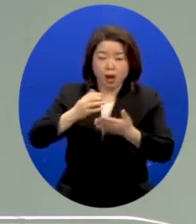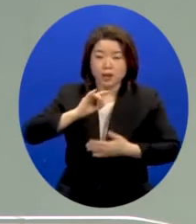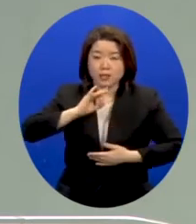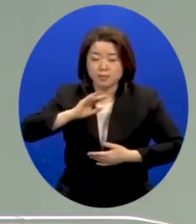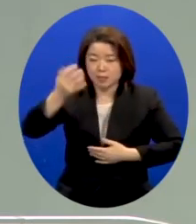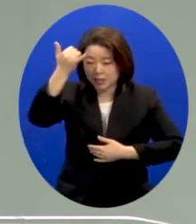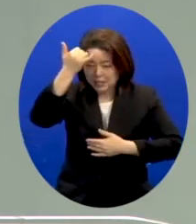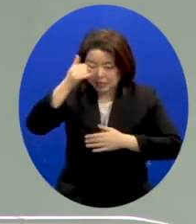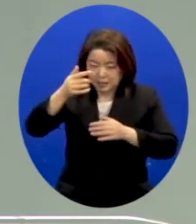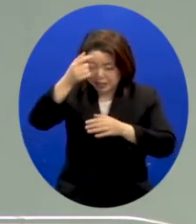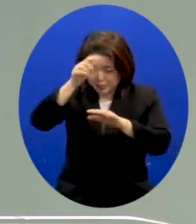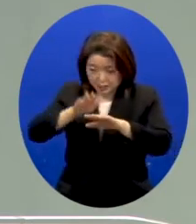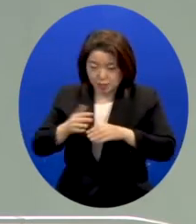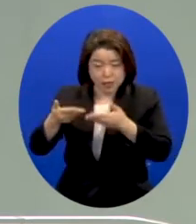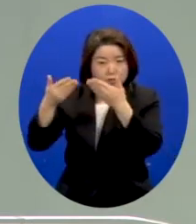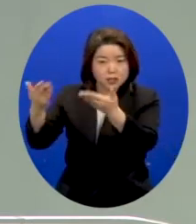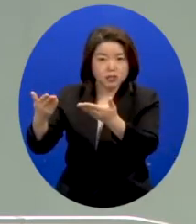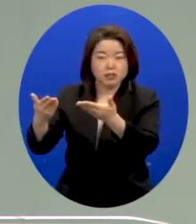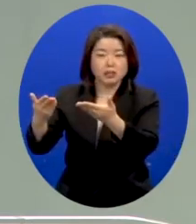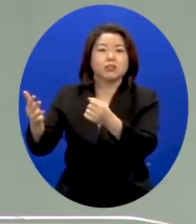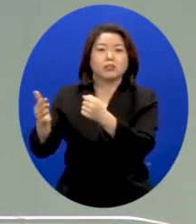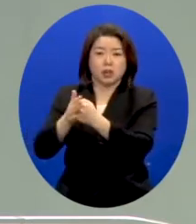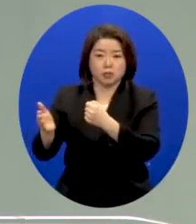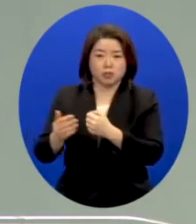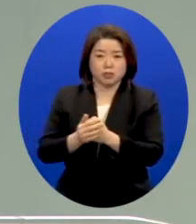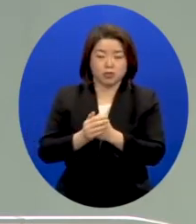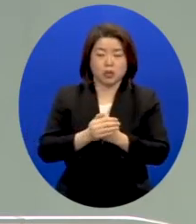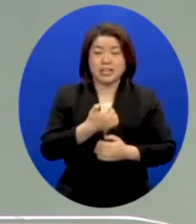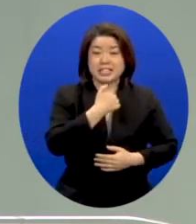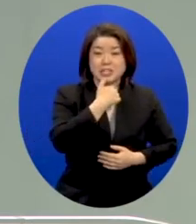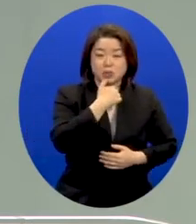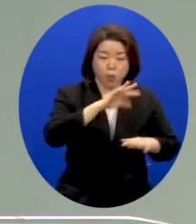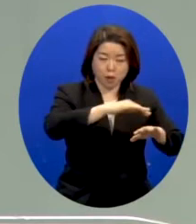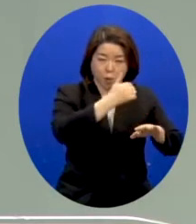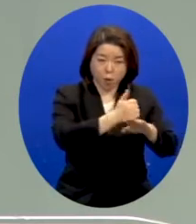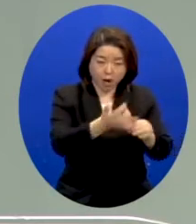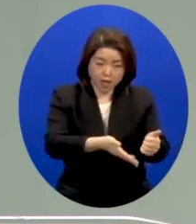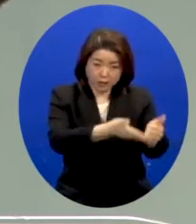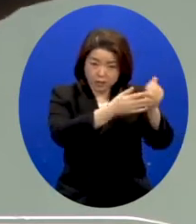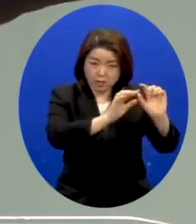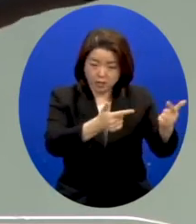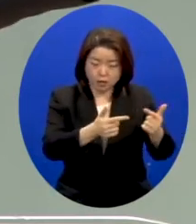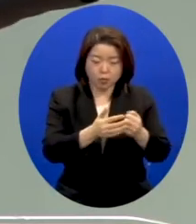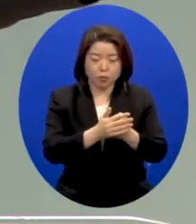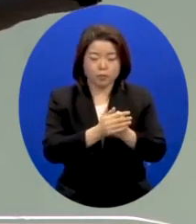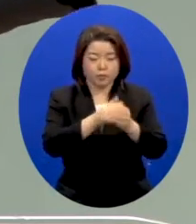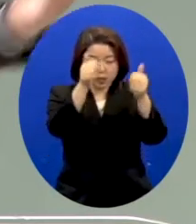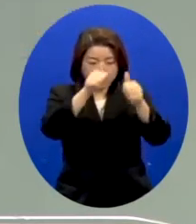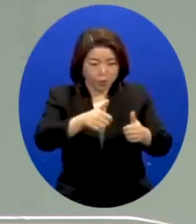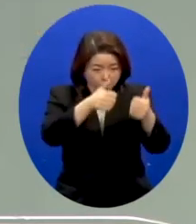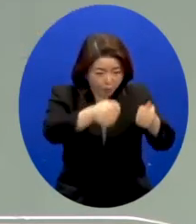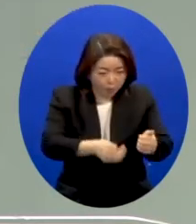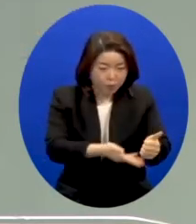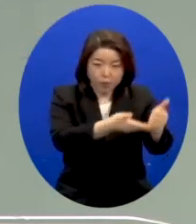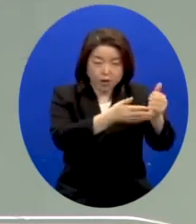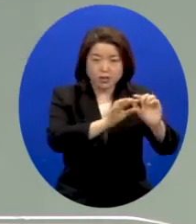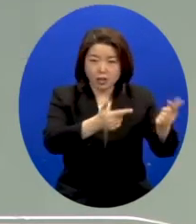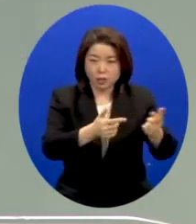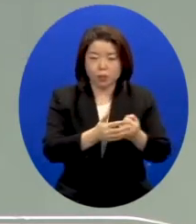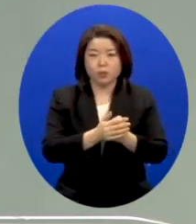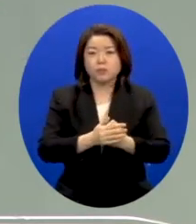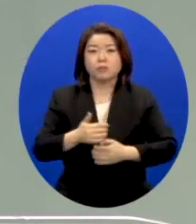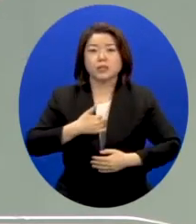그랬던 것입니다 로마 황제를 숭배하지 아니하고 황제를 우상숭배 하지 아니하고 나에게는